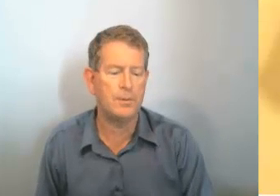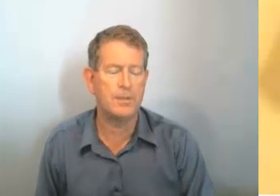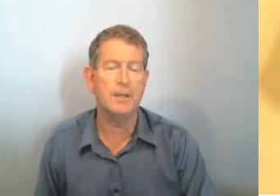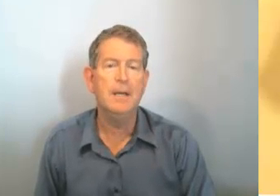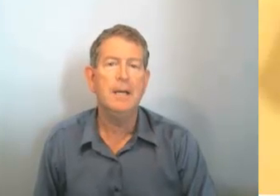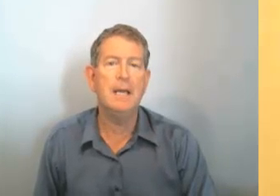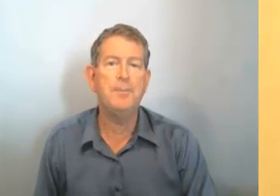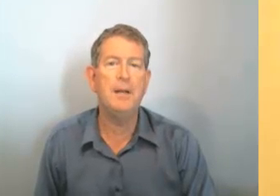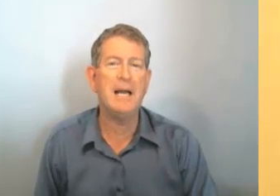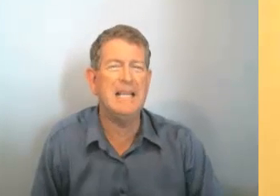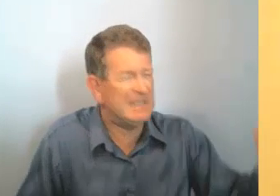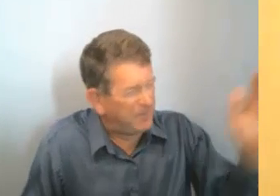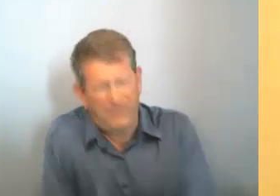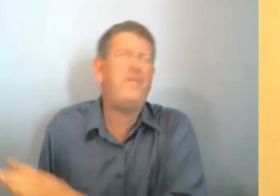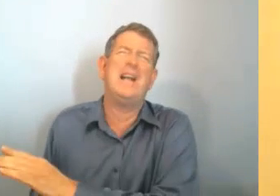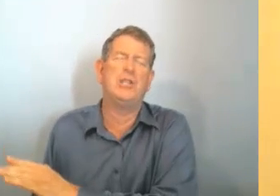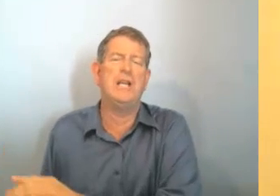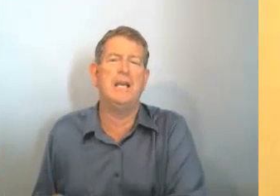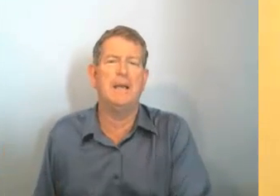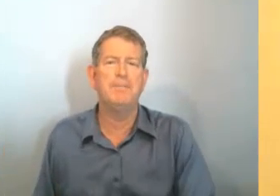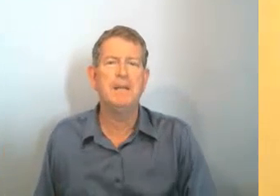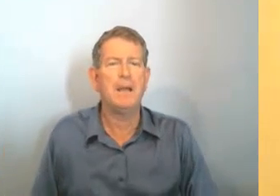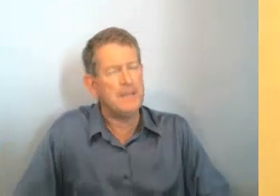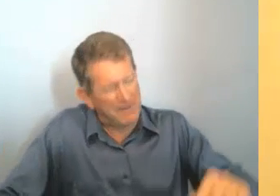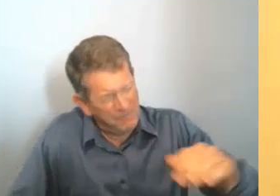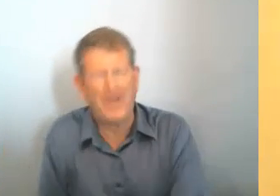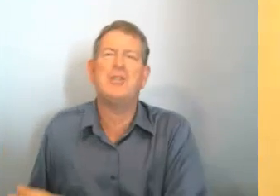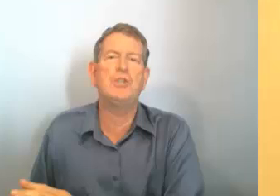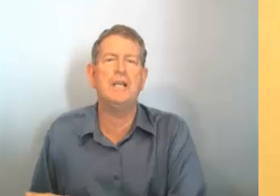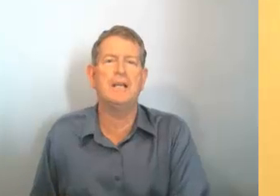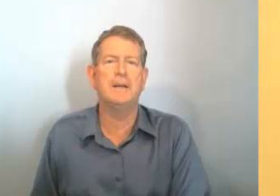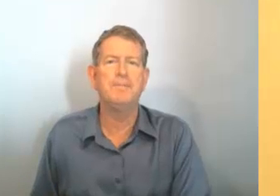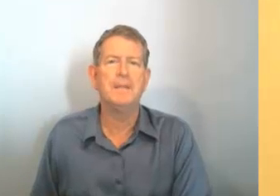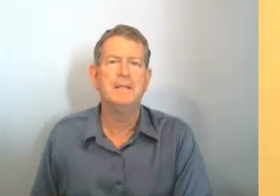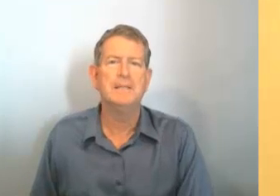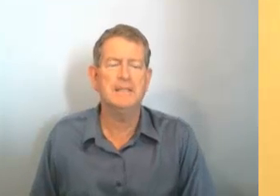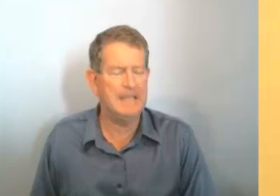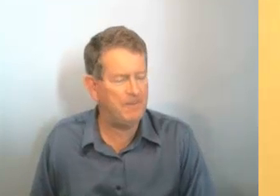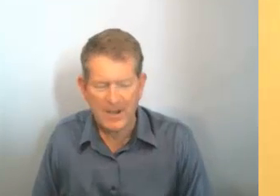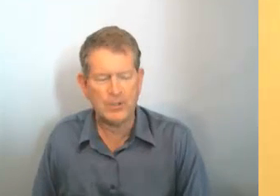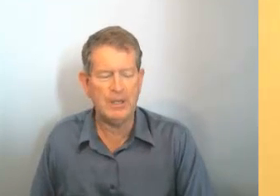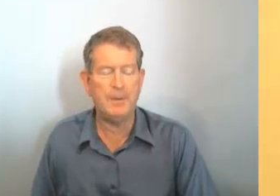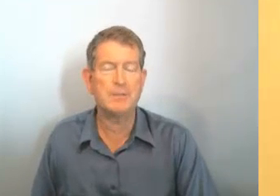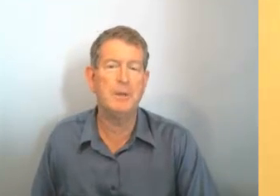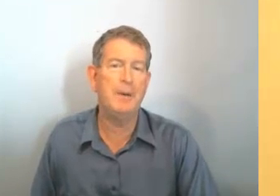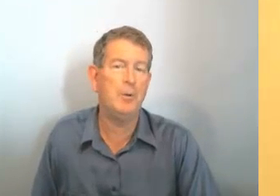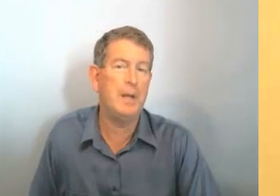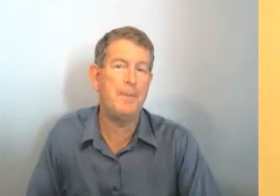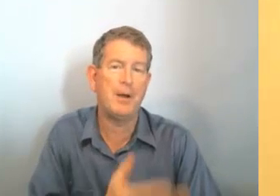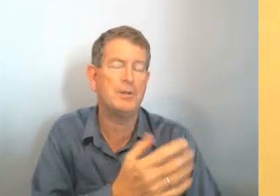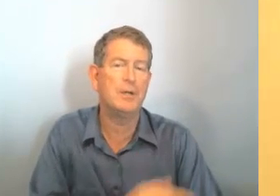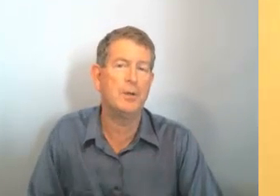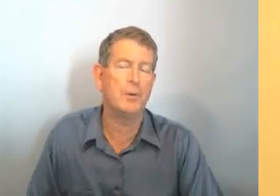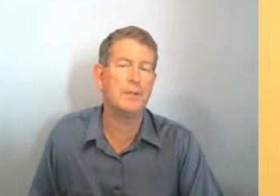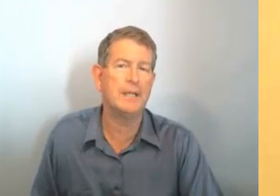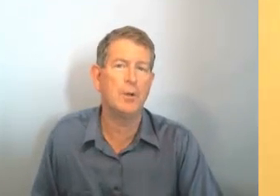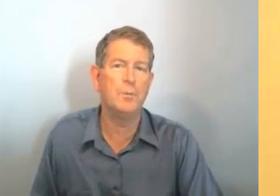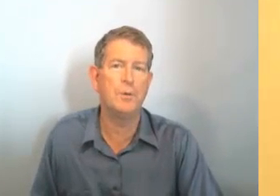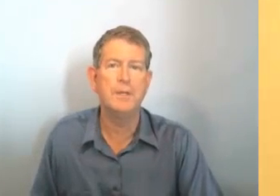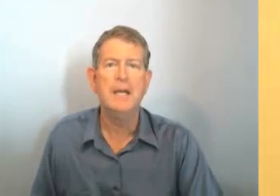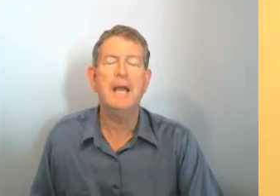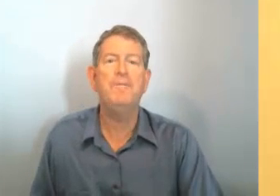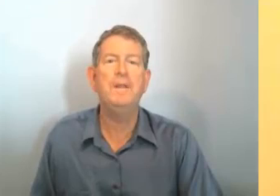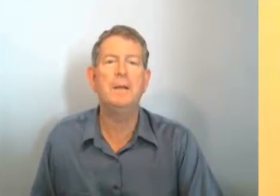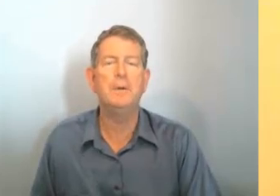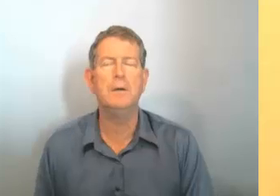un but. Et puis là, il est fâché. Répétez, fâché. Il est fâché parce que le ballon n'est pas rentré dans le